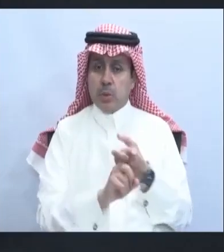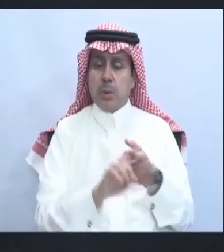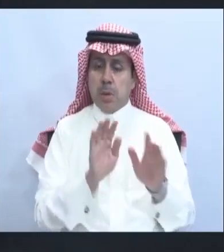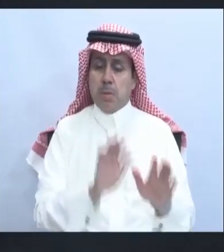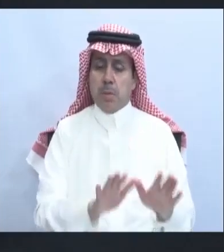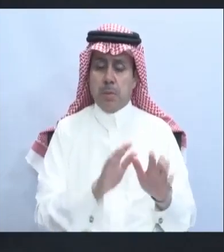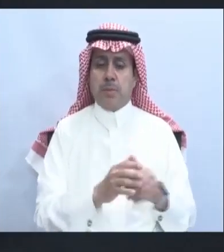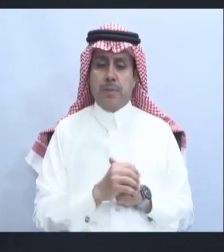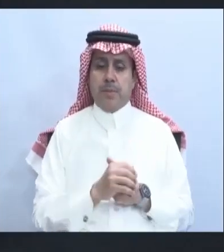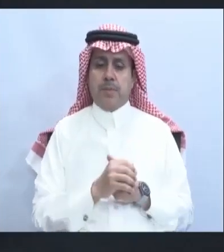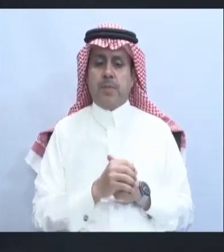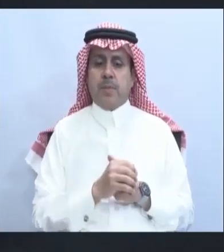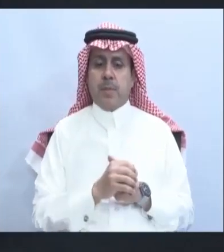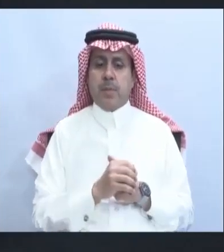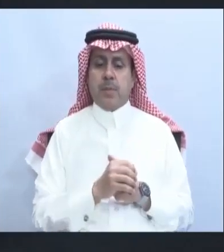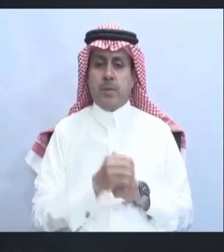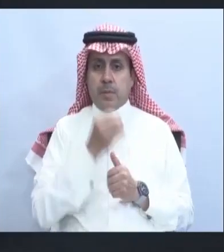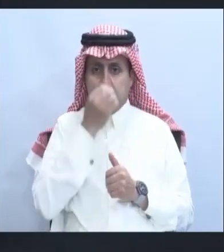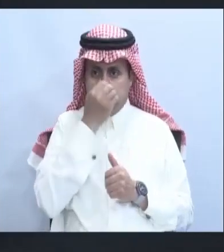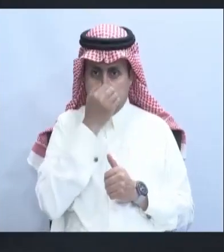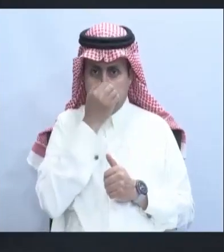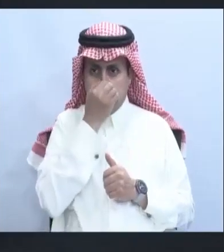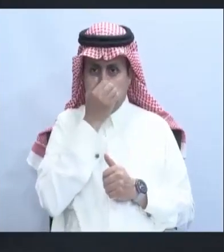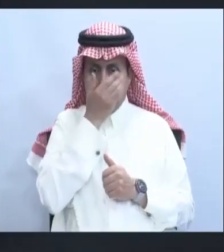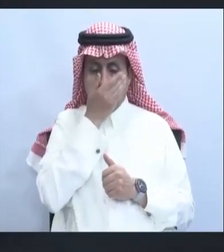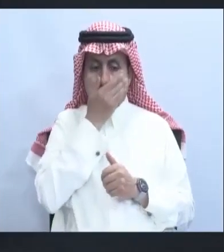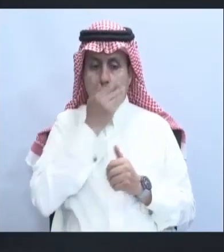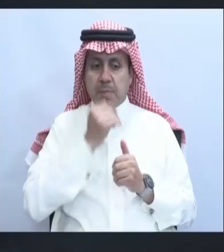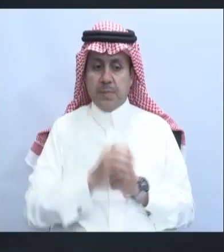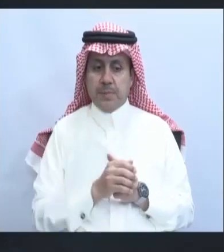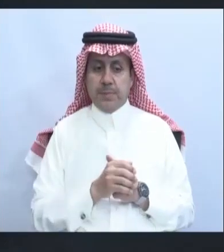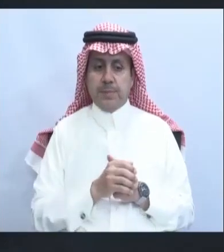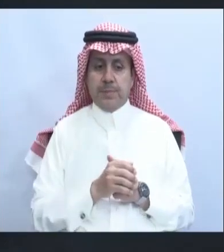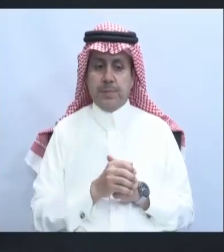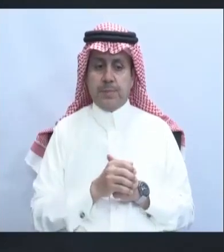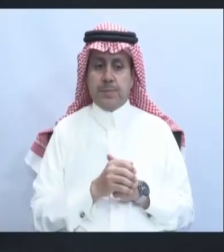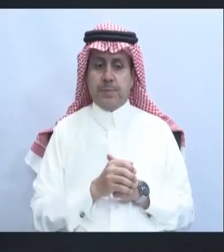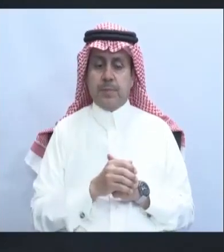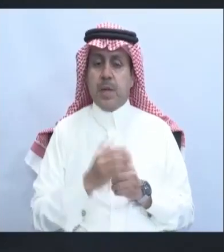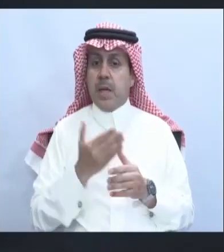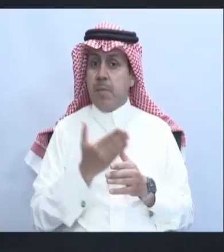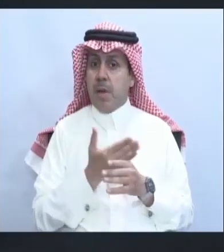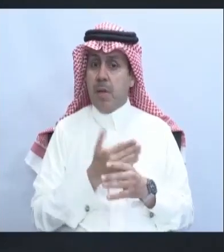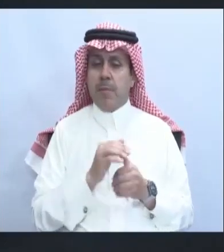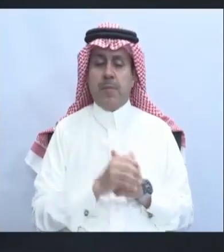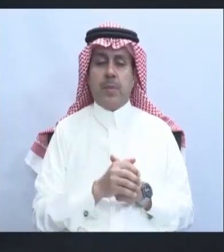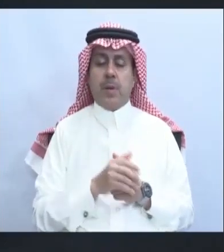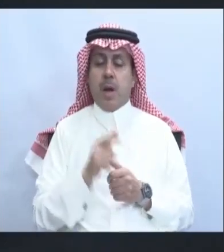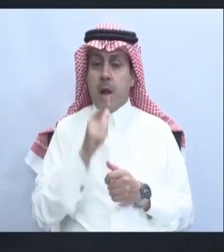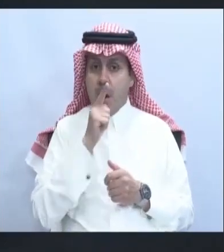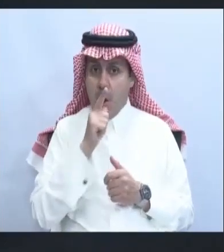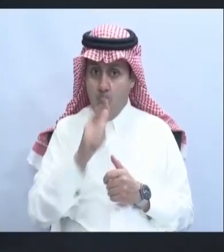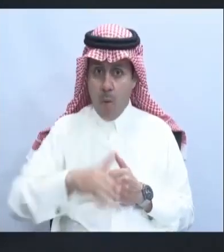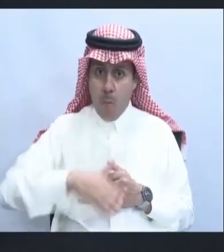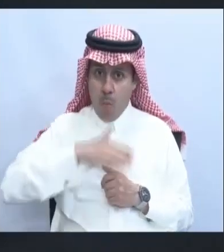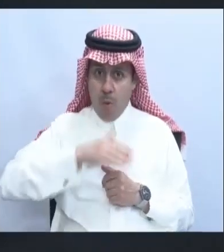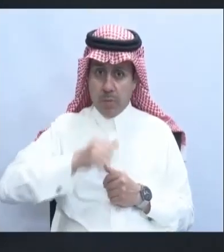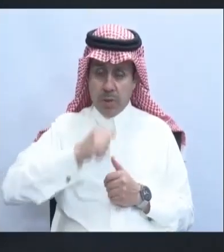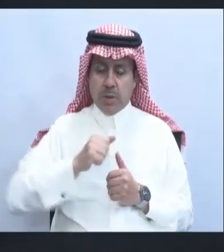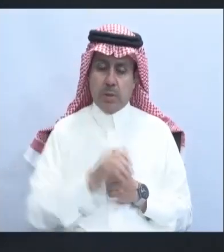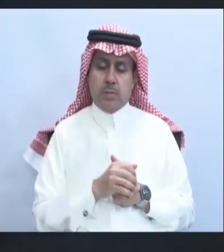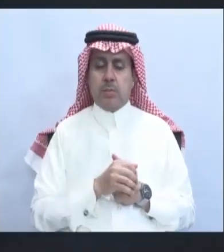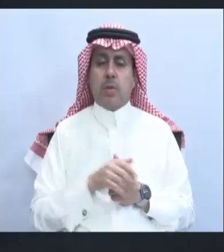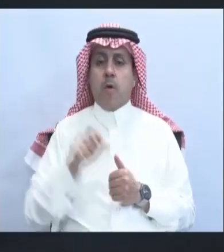فيه وتربص المده التي شرعها الله جل وعلا لماذا لقول النبي صلى الله عليه وسلم